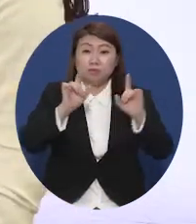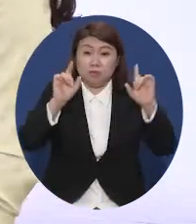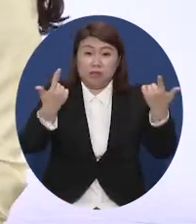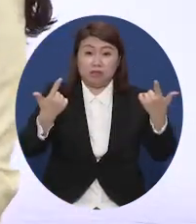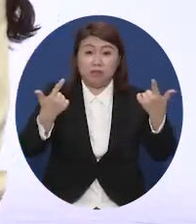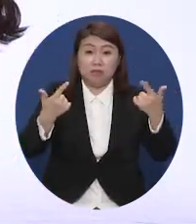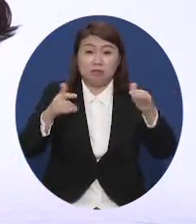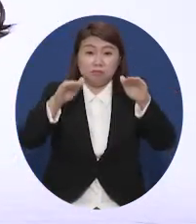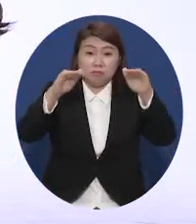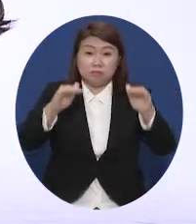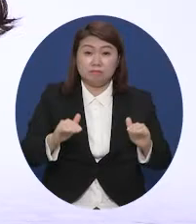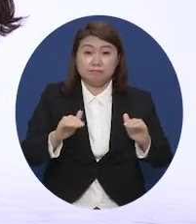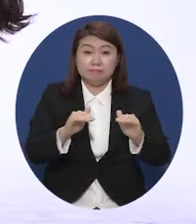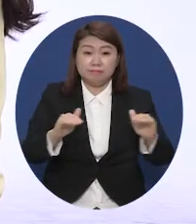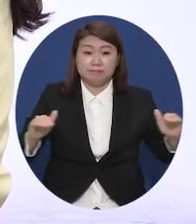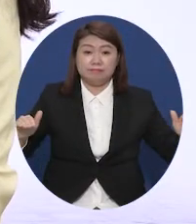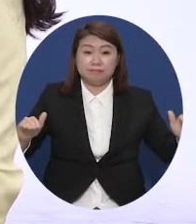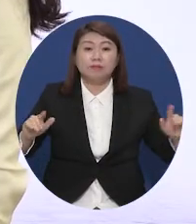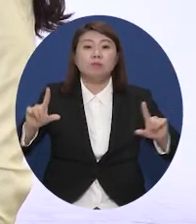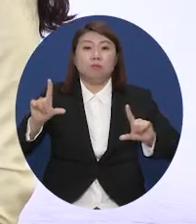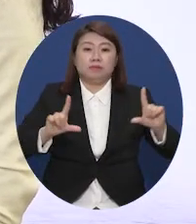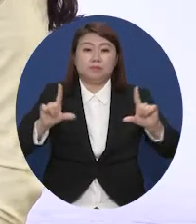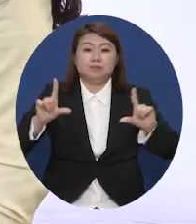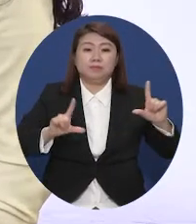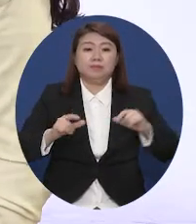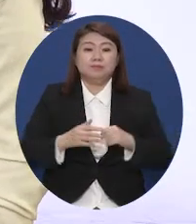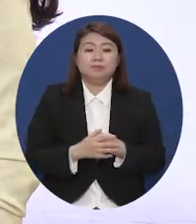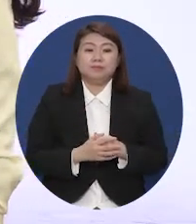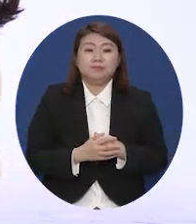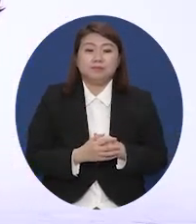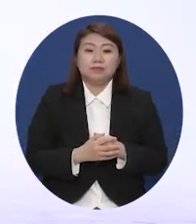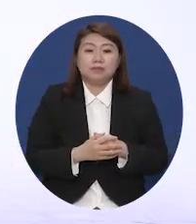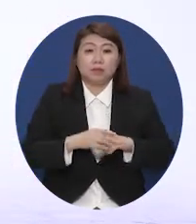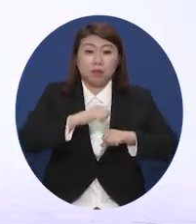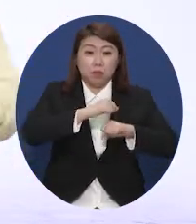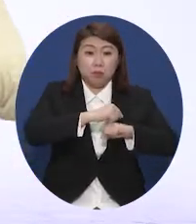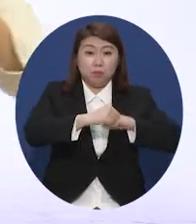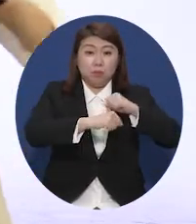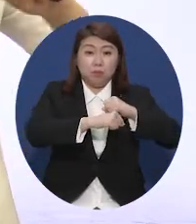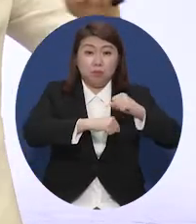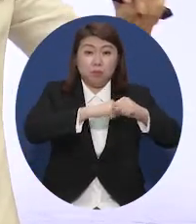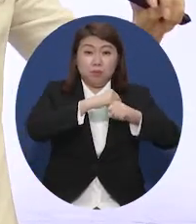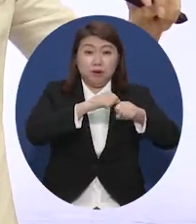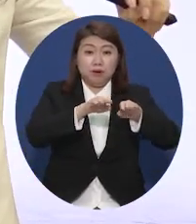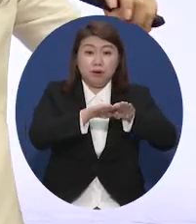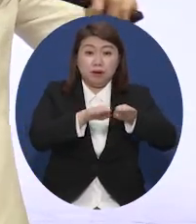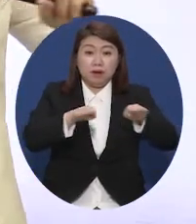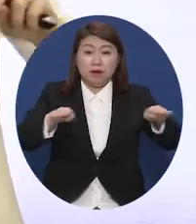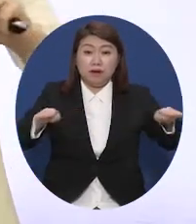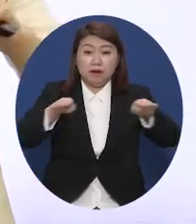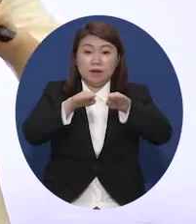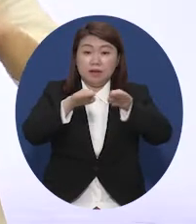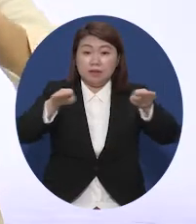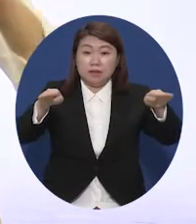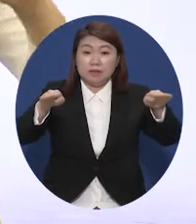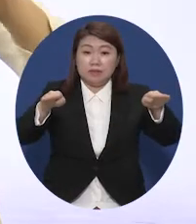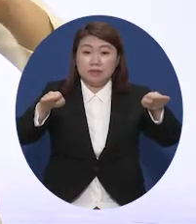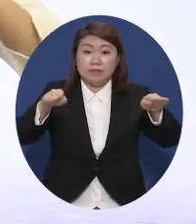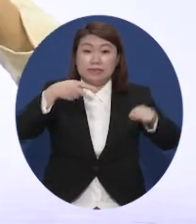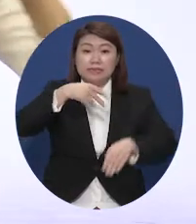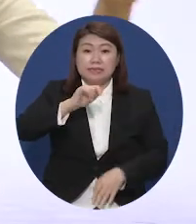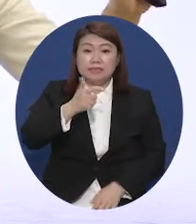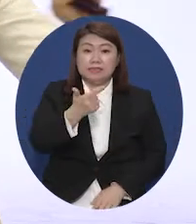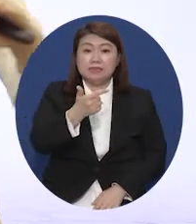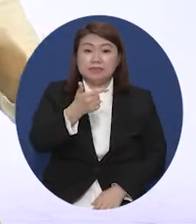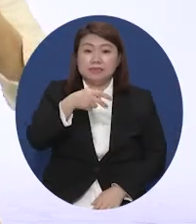건축물이었고 단조로운 것을 볼 수 있습니다 여기 보시면 벽돌들이 이렇게 일열을 잘 쌓여져 있고 그리고